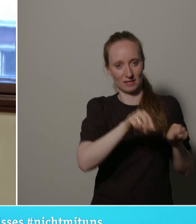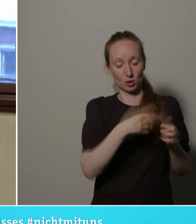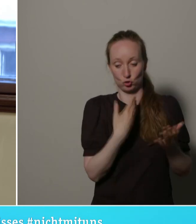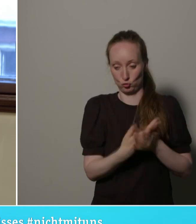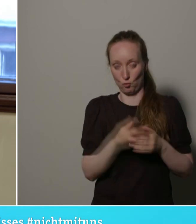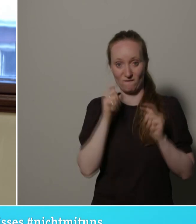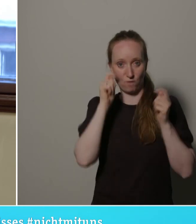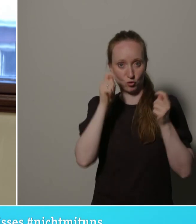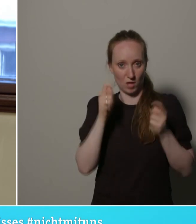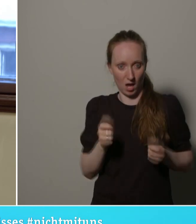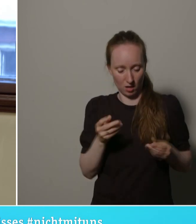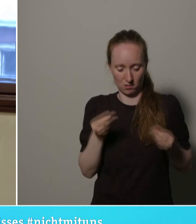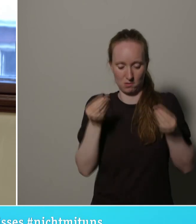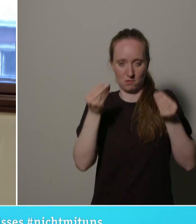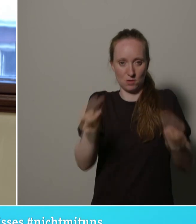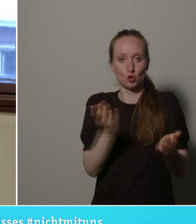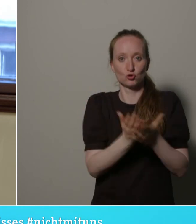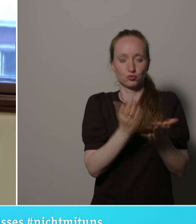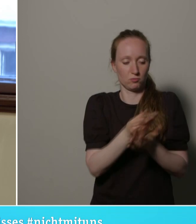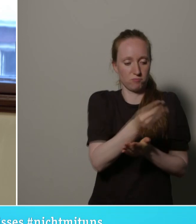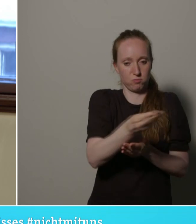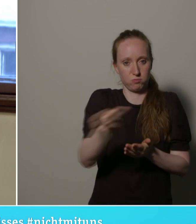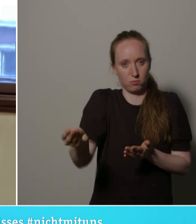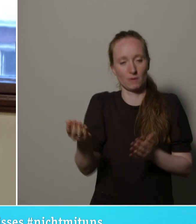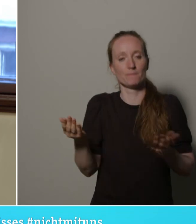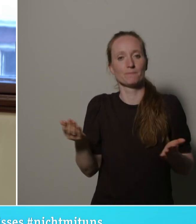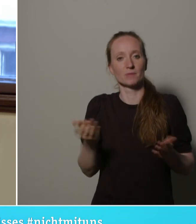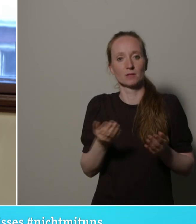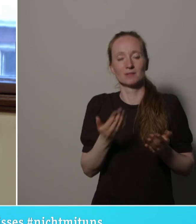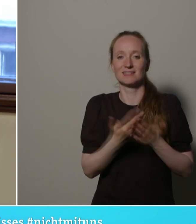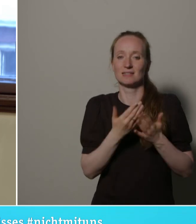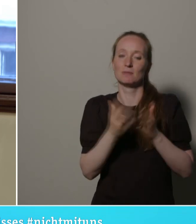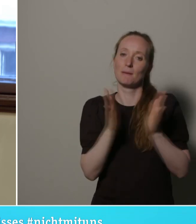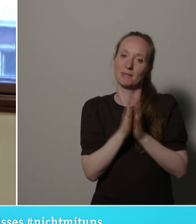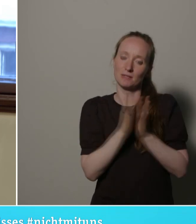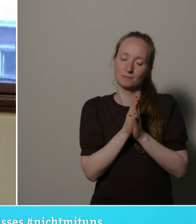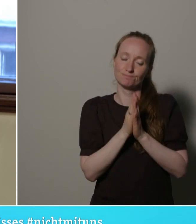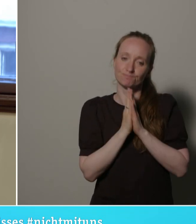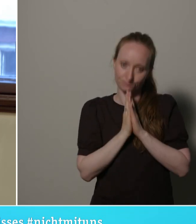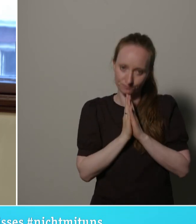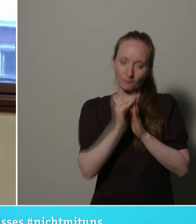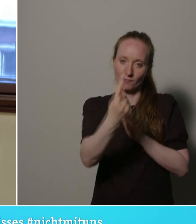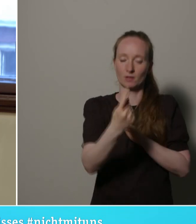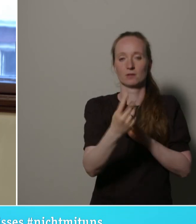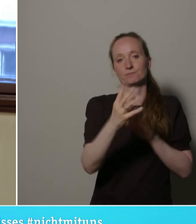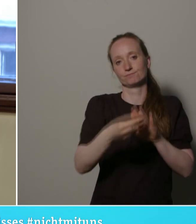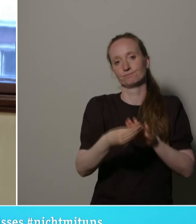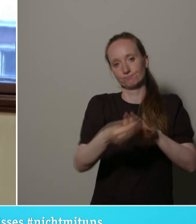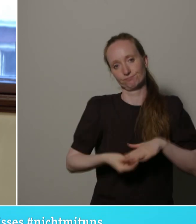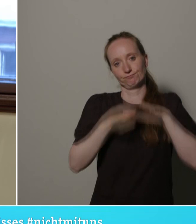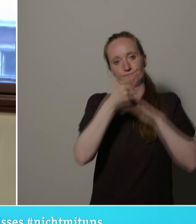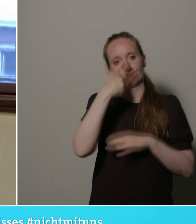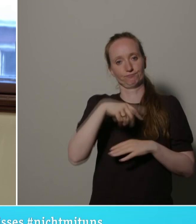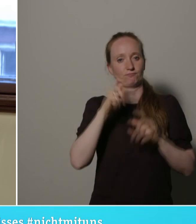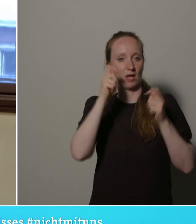wie gesagt, erst sehr spät gekommen ist. Die Sitzung war ja erst gestern, und bitte deshalb herzlich um Ihre Zustimmung. Wir